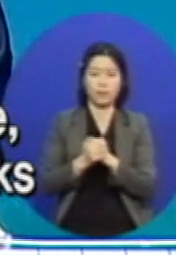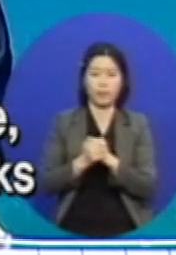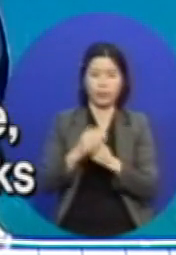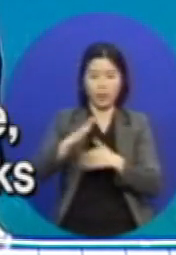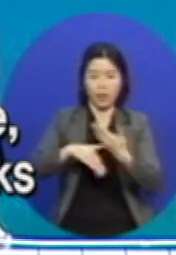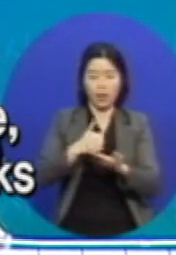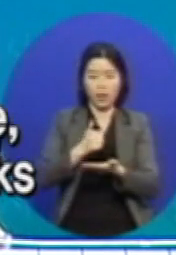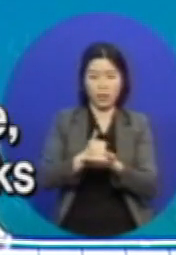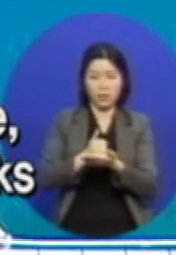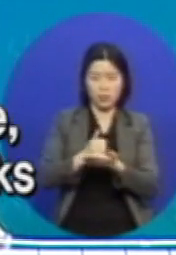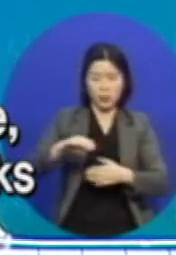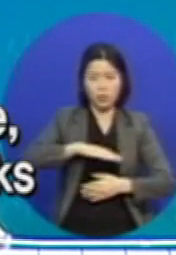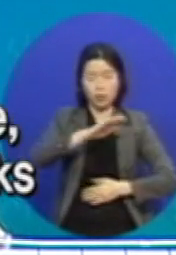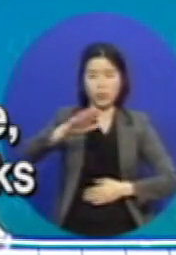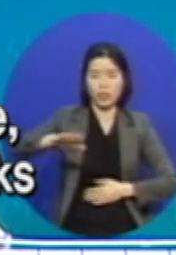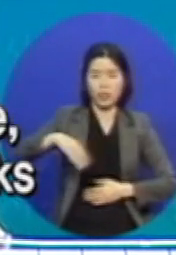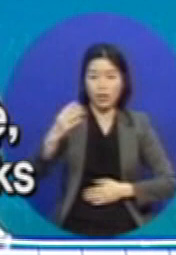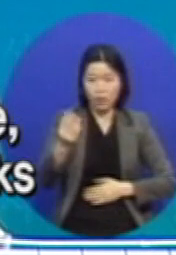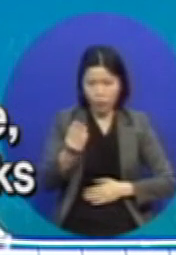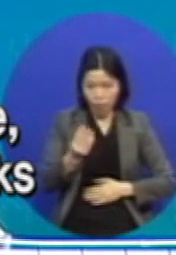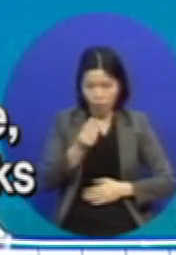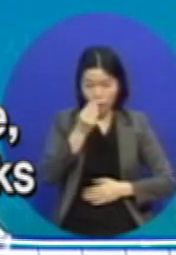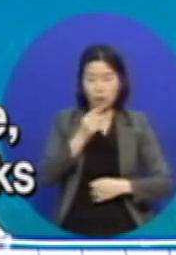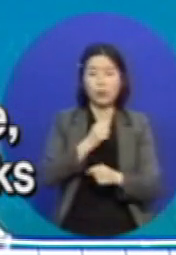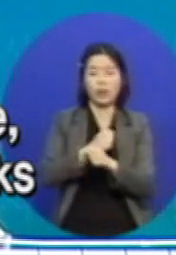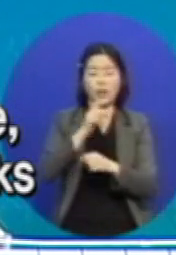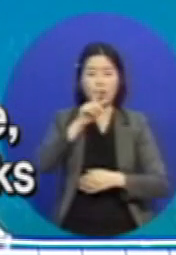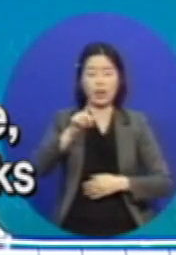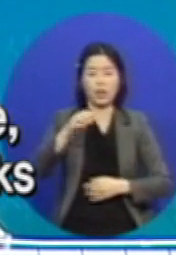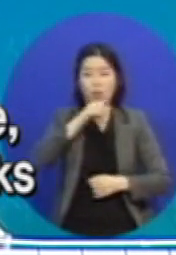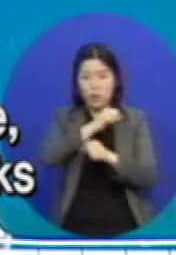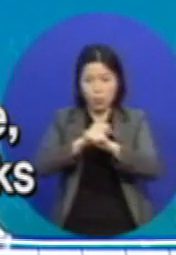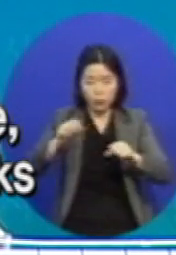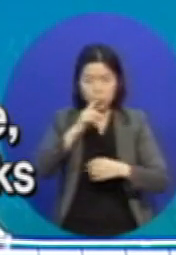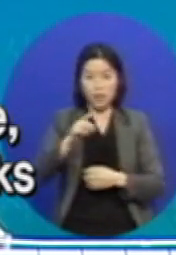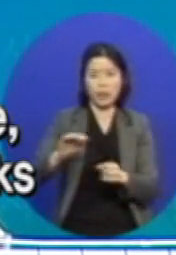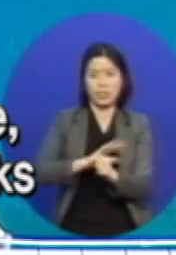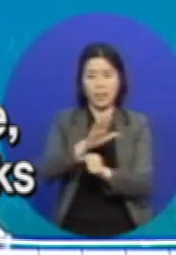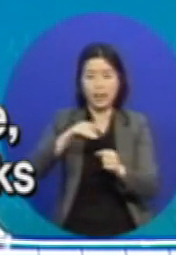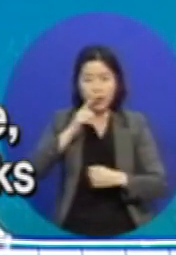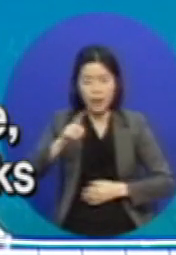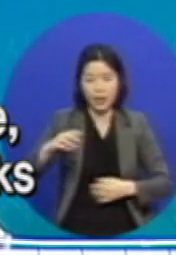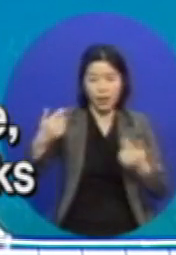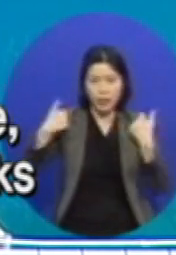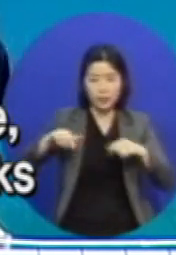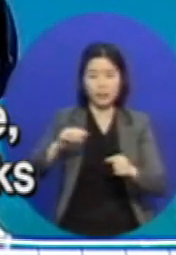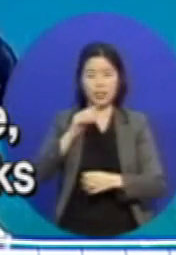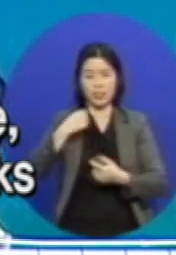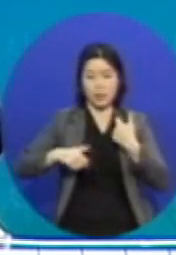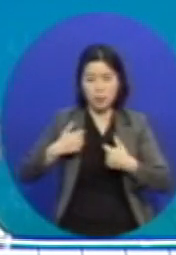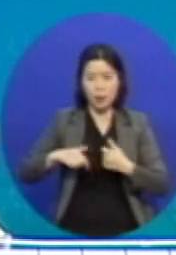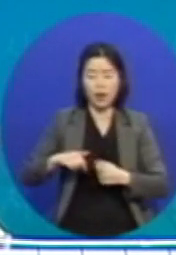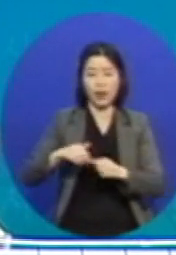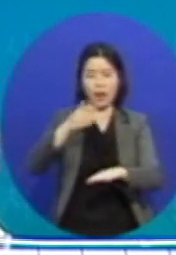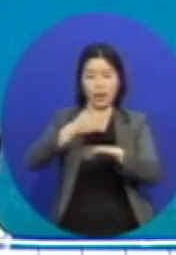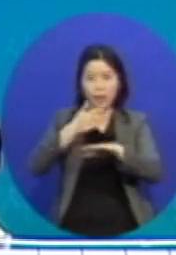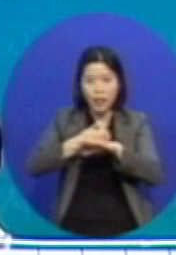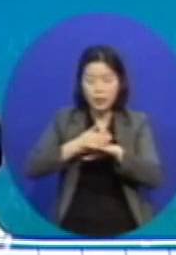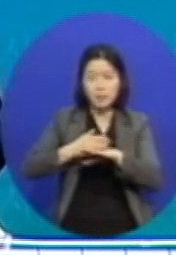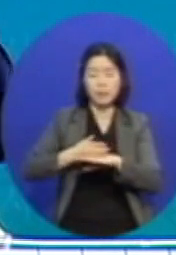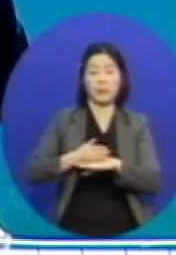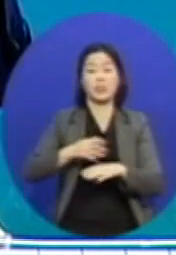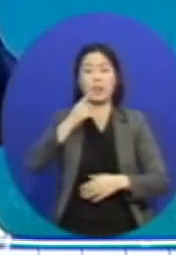하나님께서 우리에게 거룩하라 용서하라 사랑하라 항상 기뻐하라 범사에 감사하라